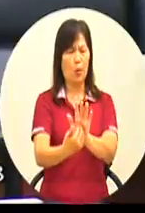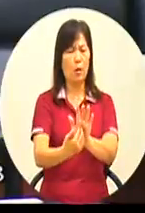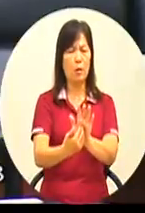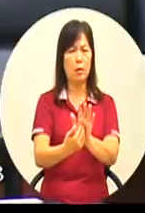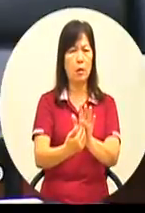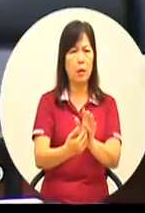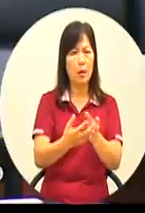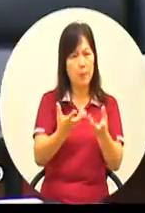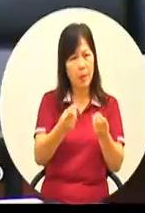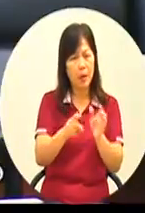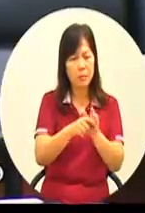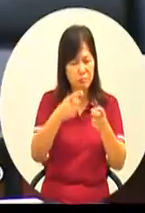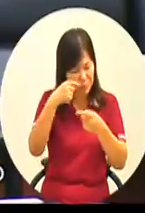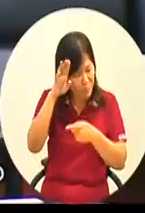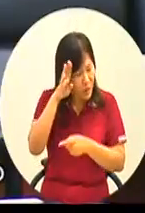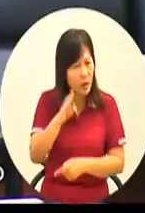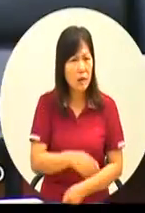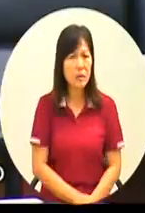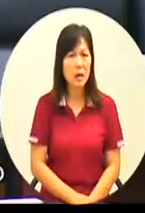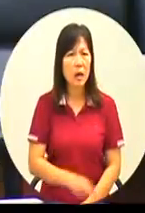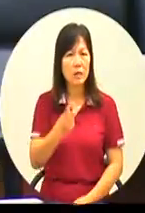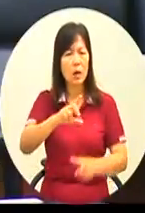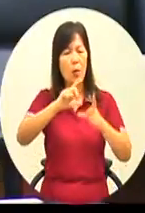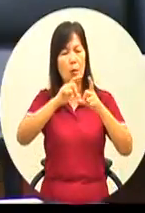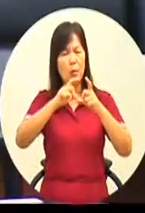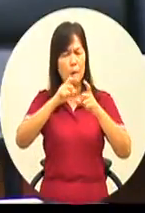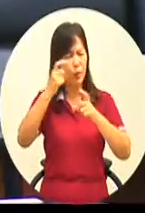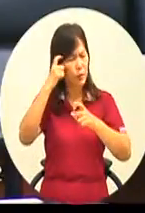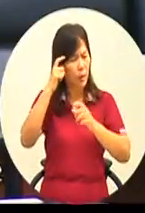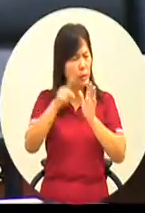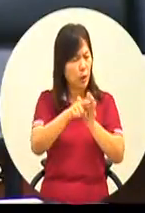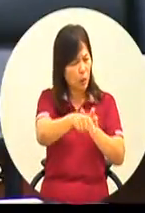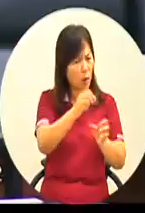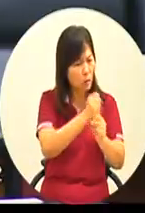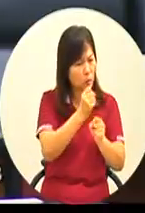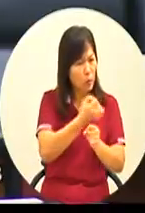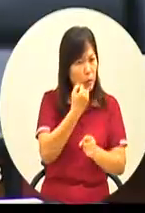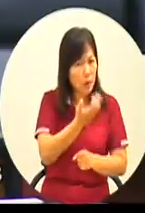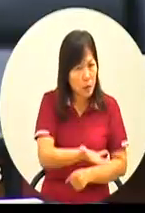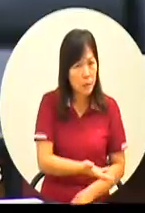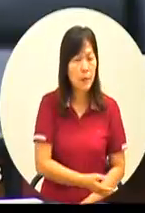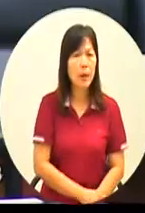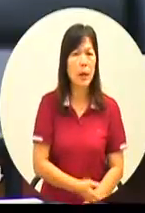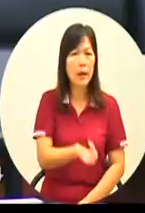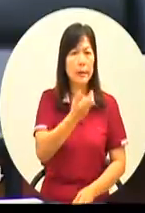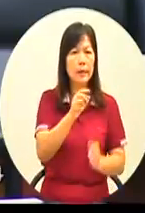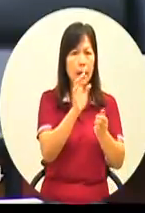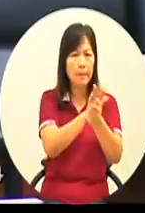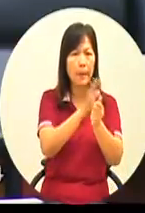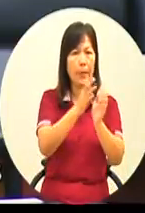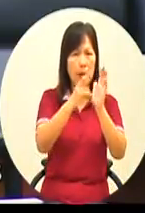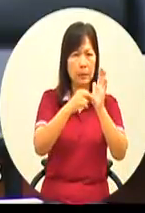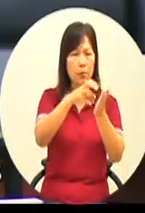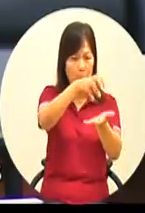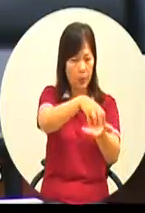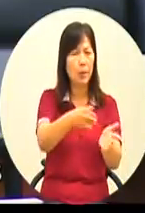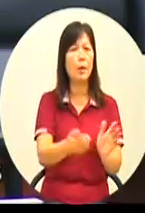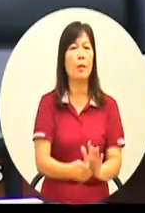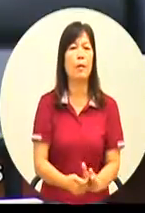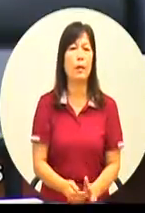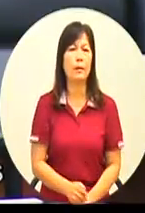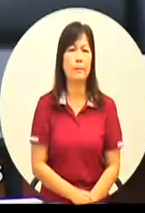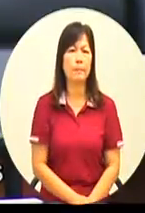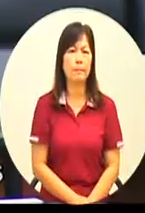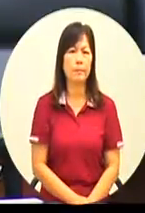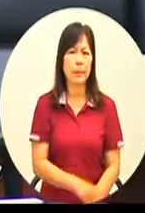不好意思。 是，你再回去回头想想看，他可不可以做这个事情？刚刚你已经都先帮他做证明了，所以呢，在